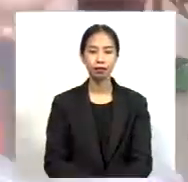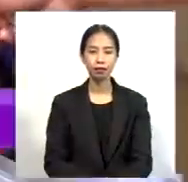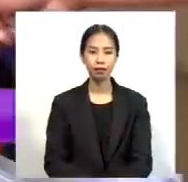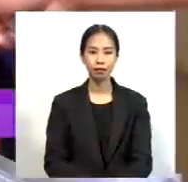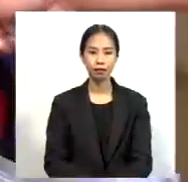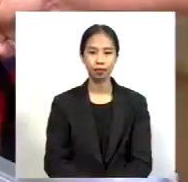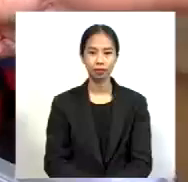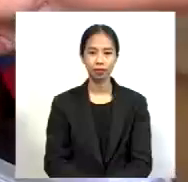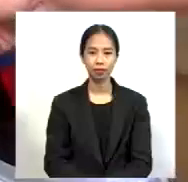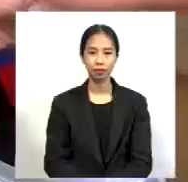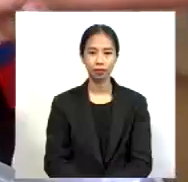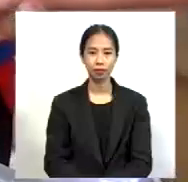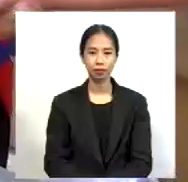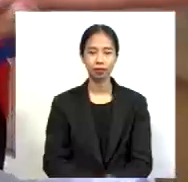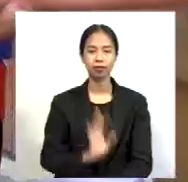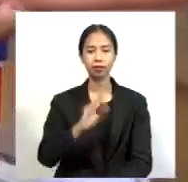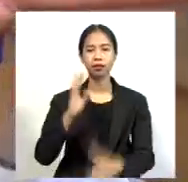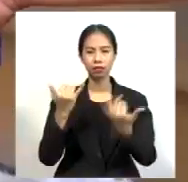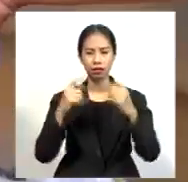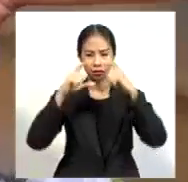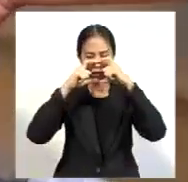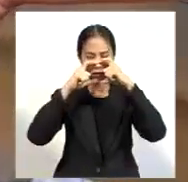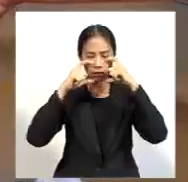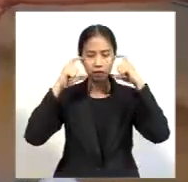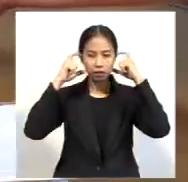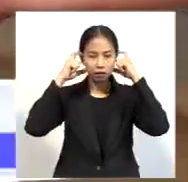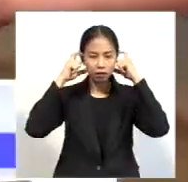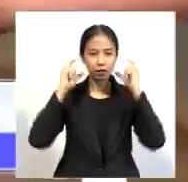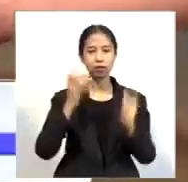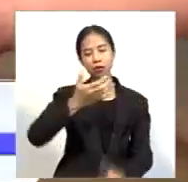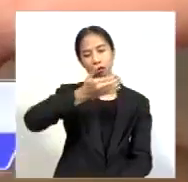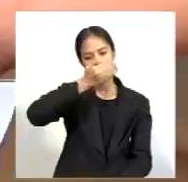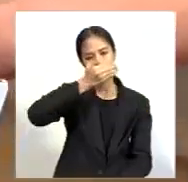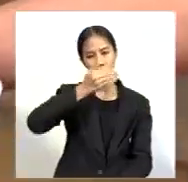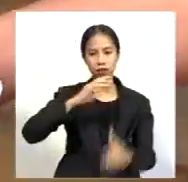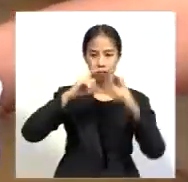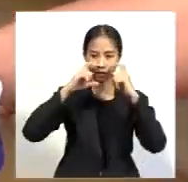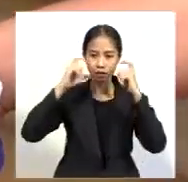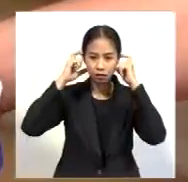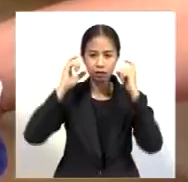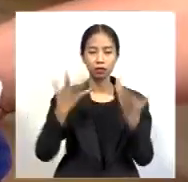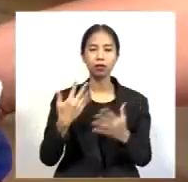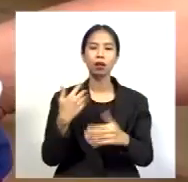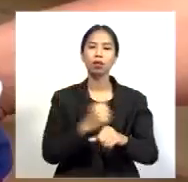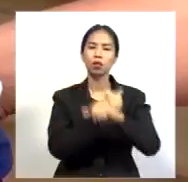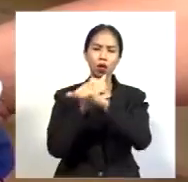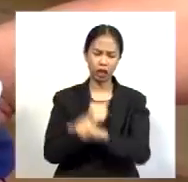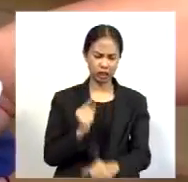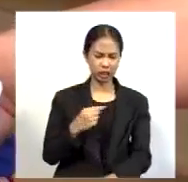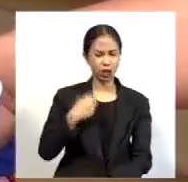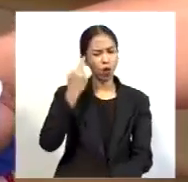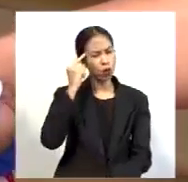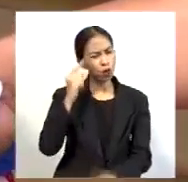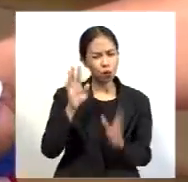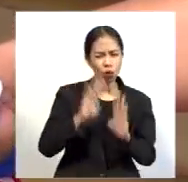ได้ใช้แต่หน้ากากอนามัยอย่างเดียวอะค่ะเพื่อจะให้ได้ป้องกันจริงๆไม่รู้จะป้องกันแบบไหนก็ได้แต่ใช้ผ้